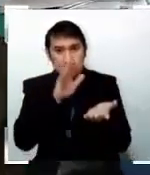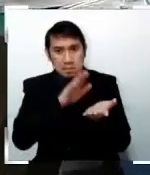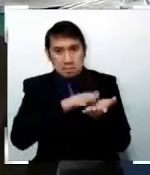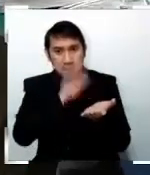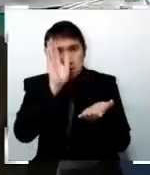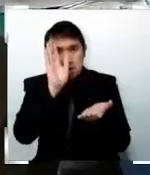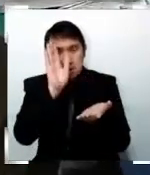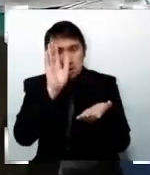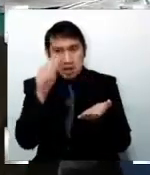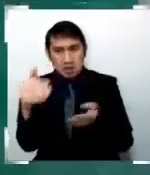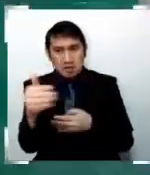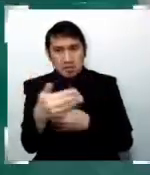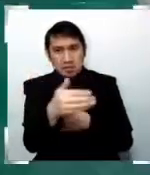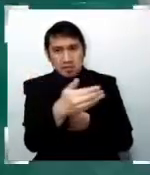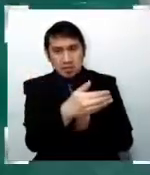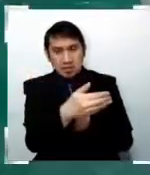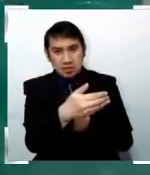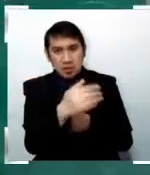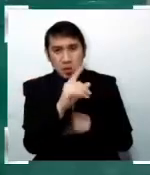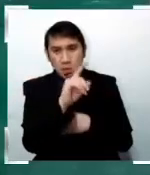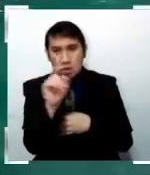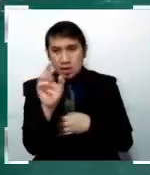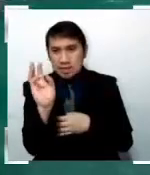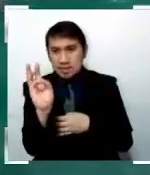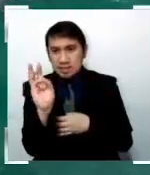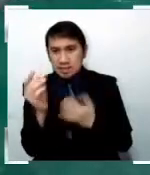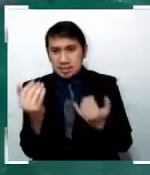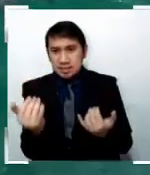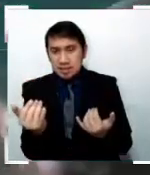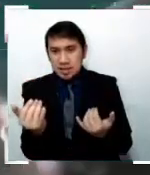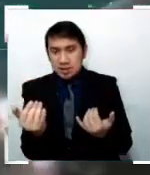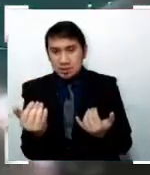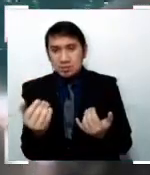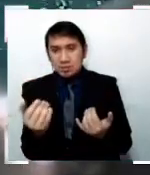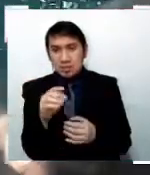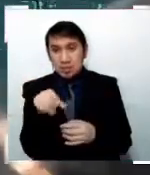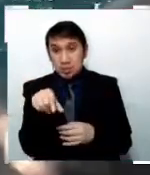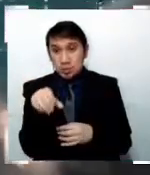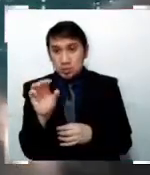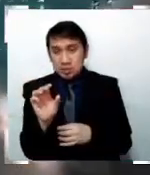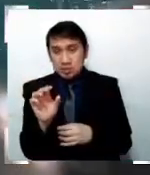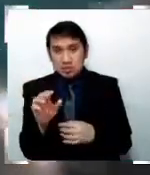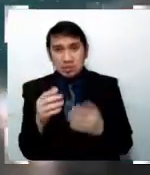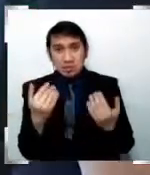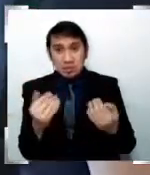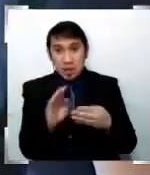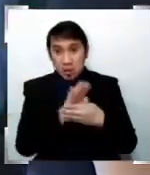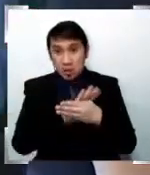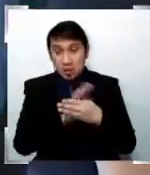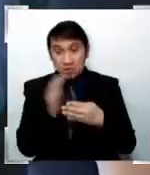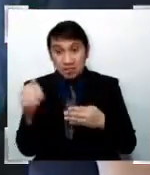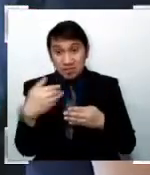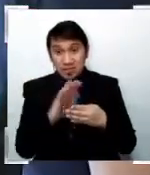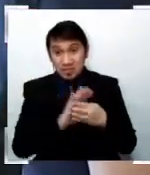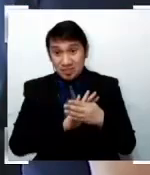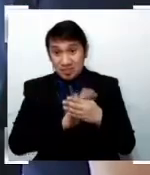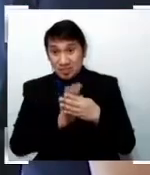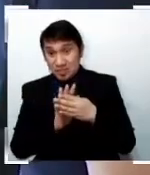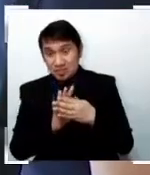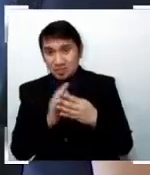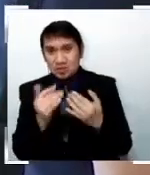na 160 na ang kilo ngayon sa Muñoz Market sa Quezon City. Ang tilapia na 100 pesos kada kilo ang pinakamura